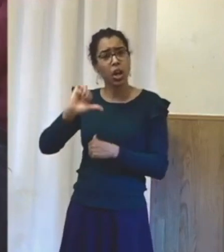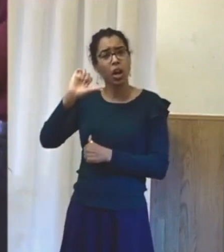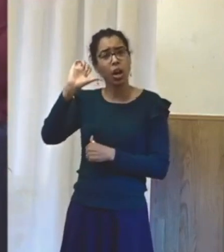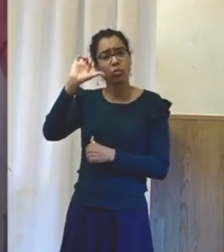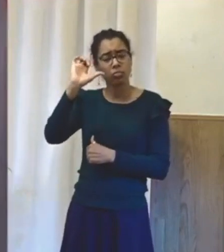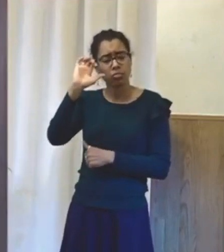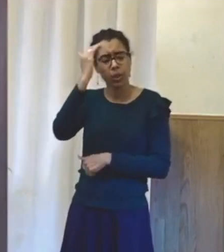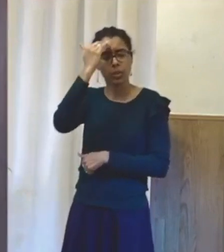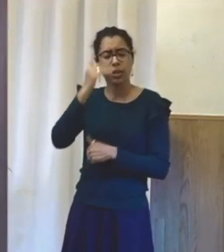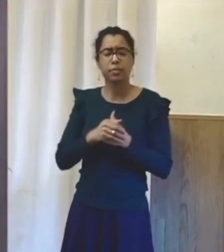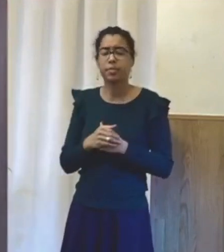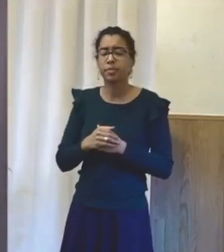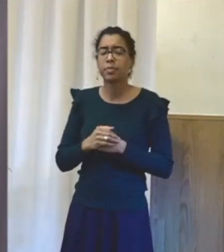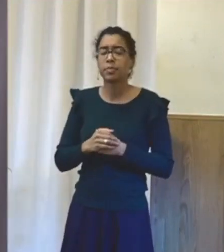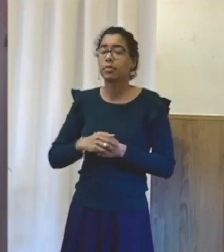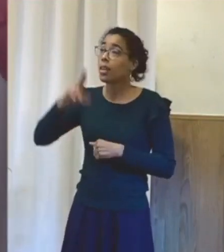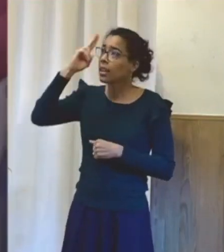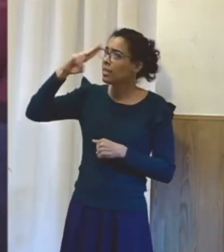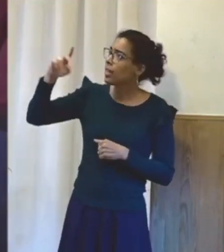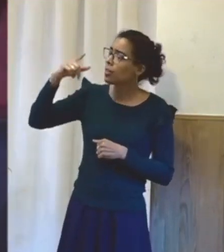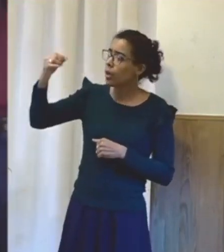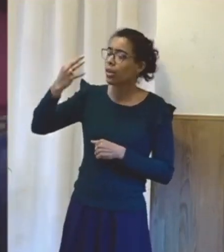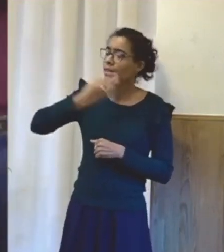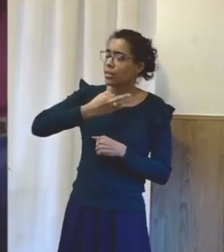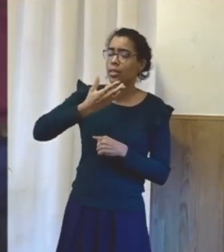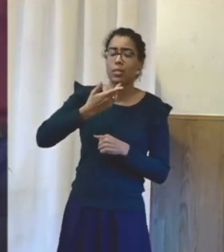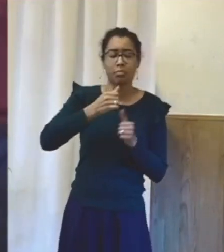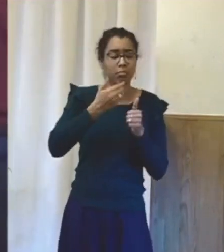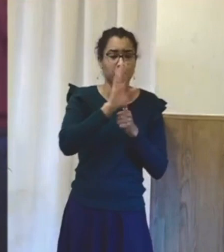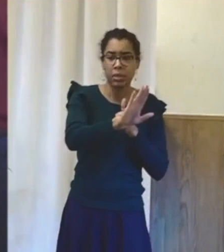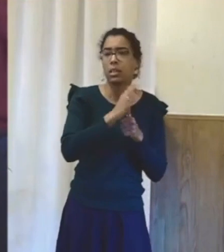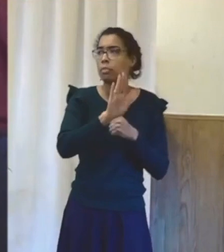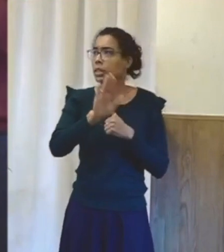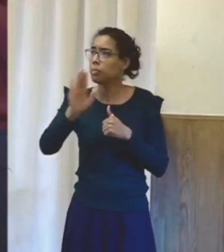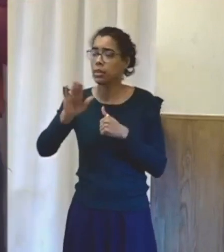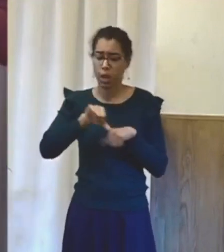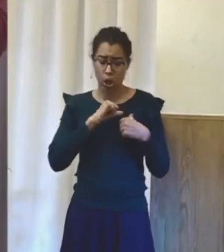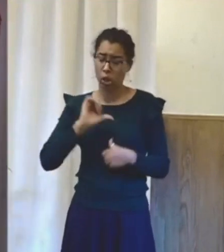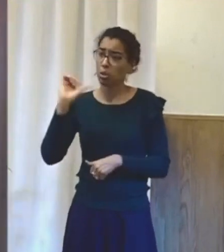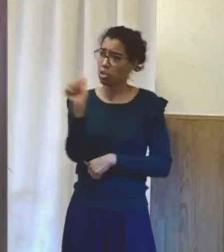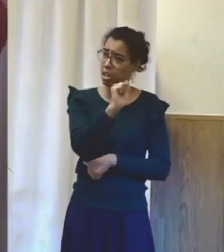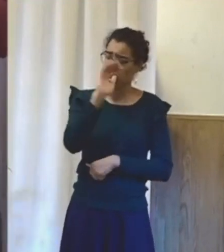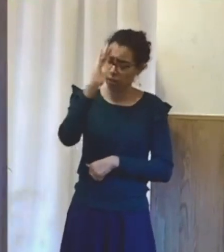Seigneur, c'est toi qui parles tantôt d'une façon, tantôt d'une autre. Tu connais les cœurs